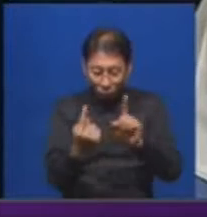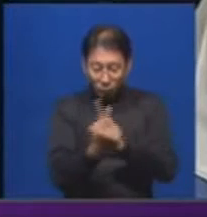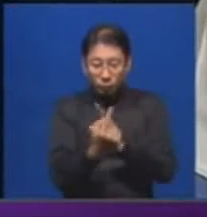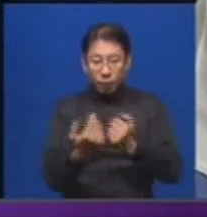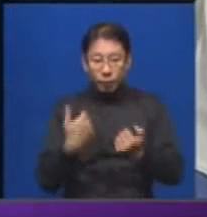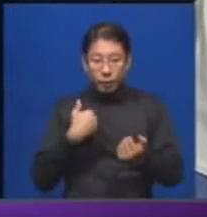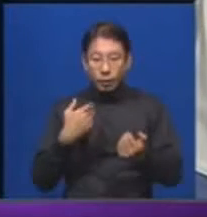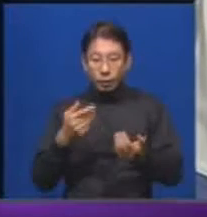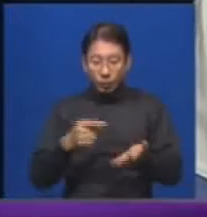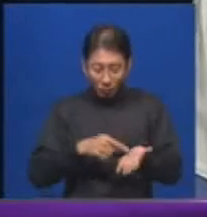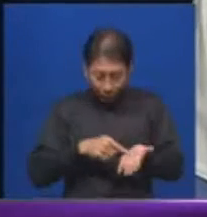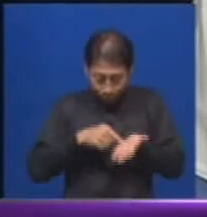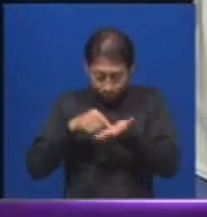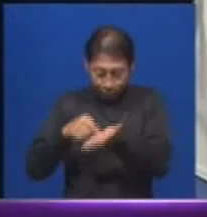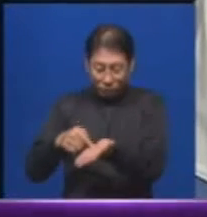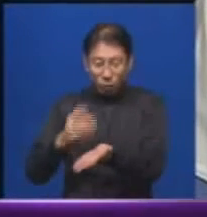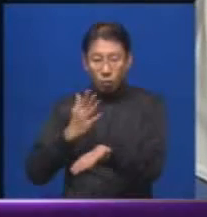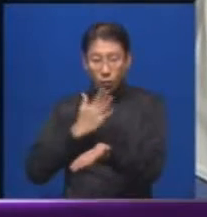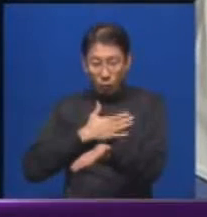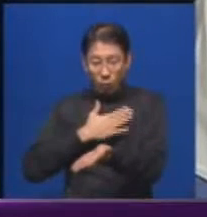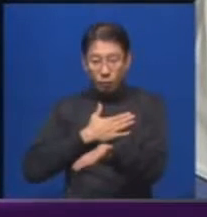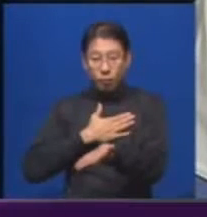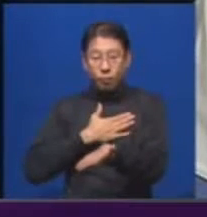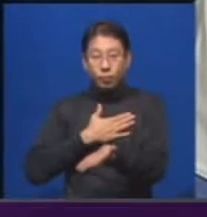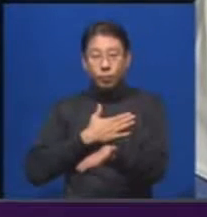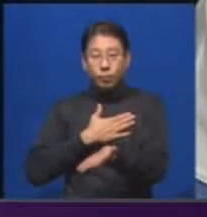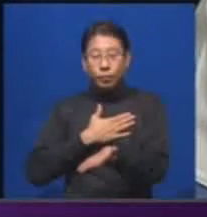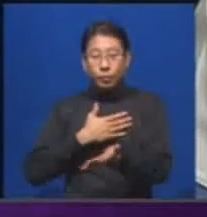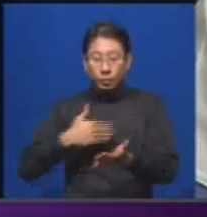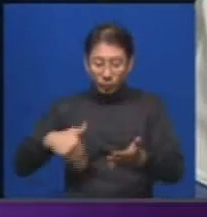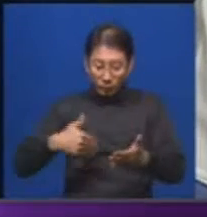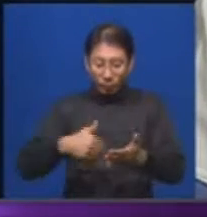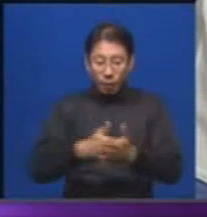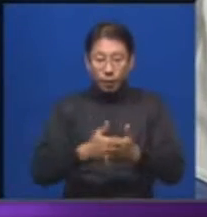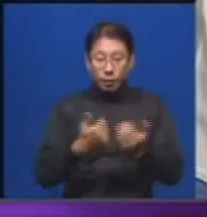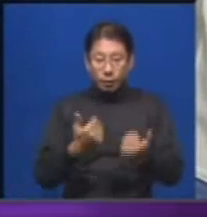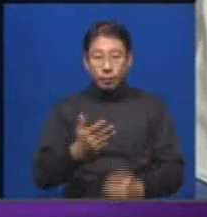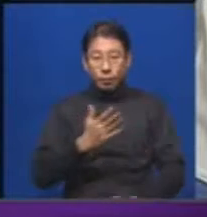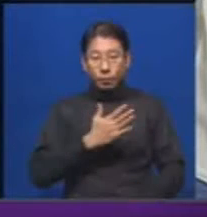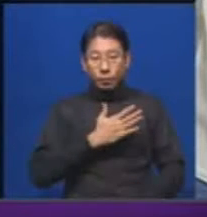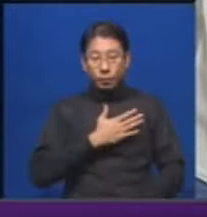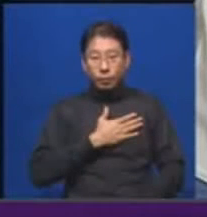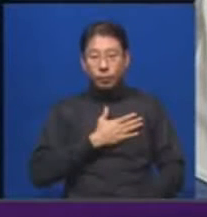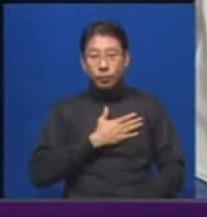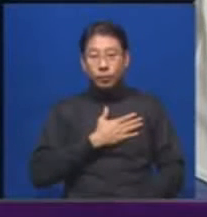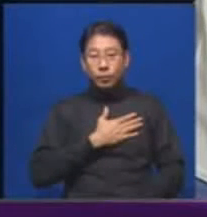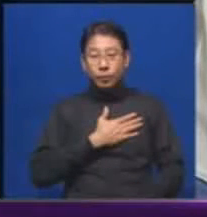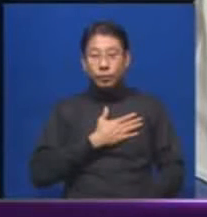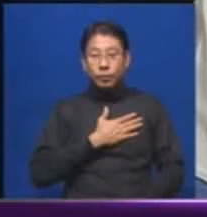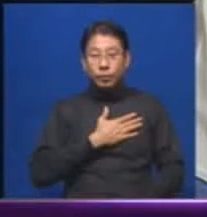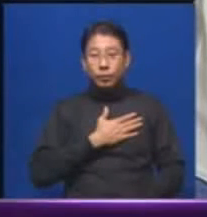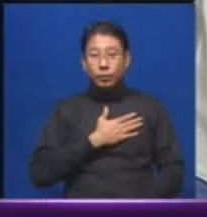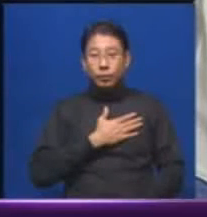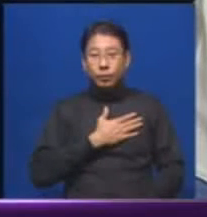แล้วในข้อเสนอของผมในแผนของผมเนี่ยตัวผมอยู่ตรงไหน